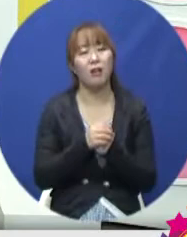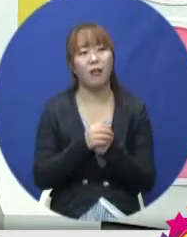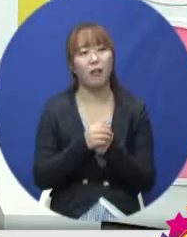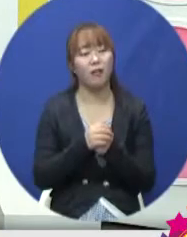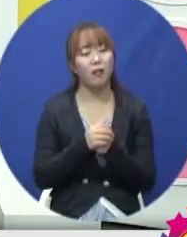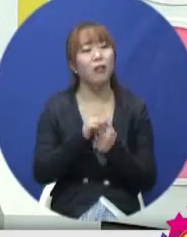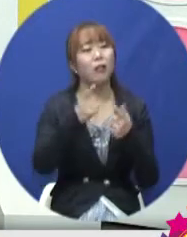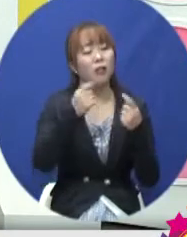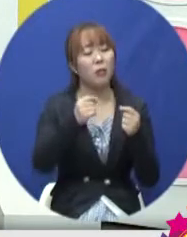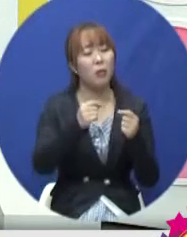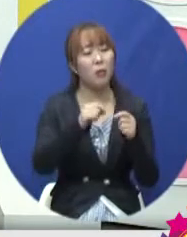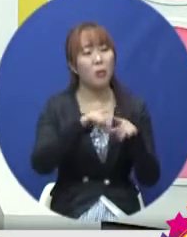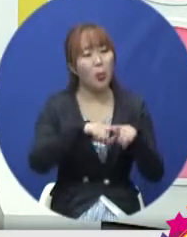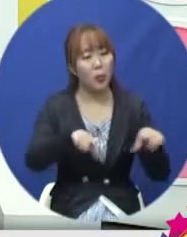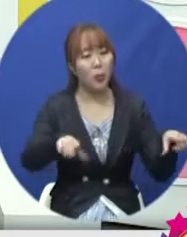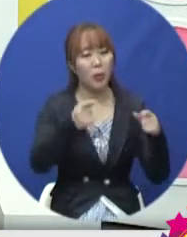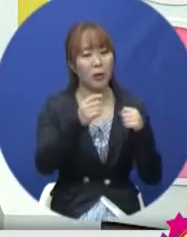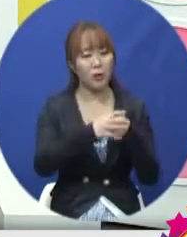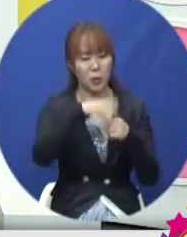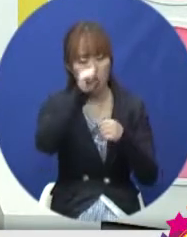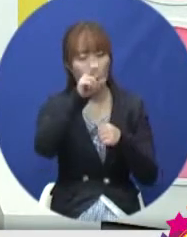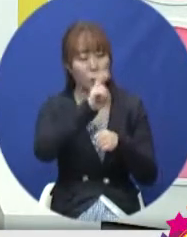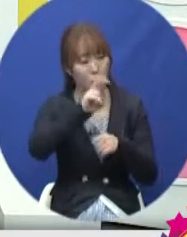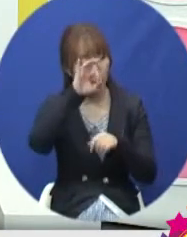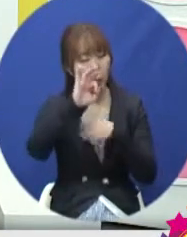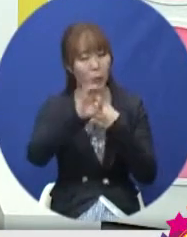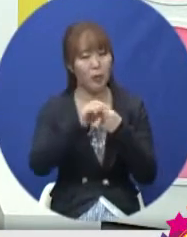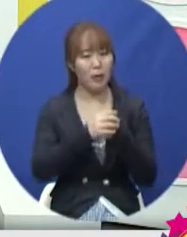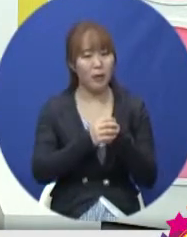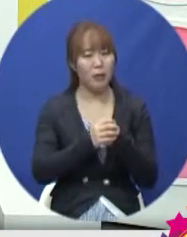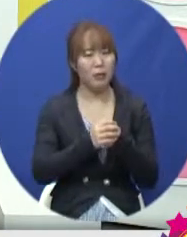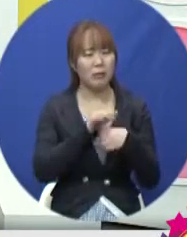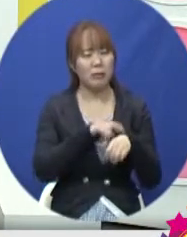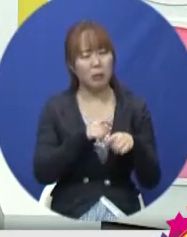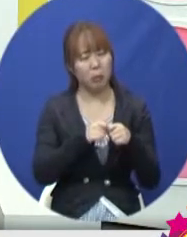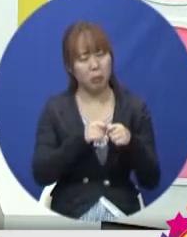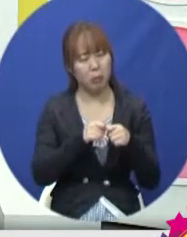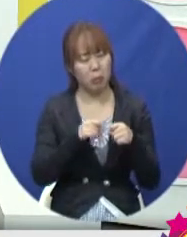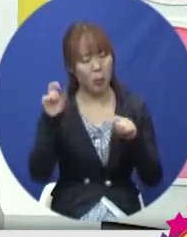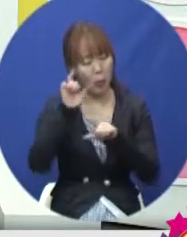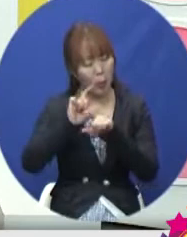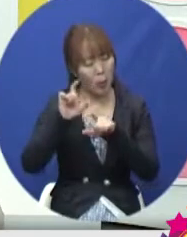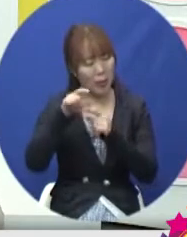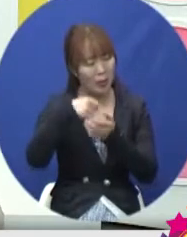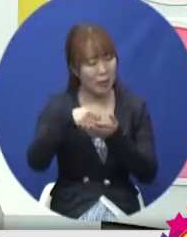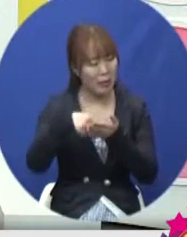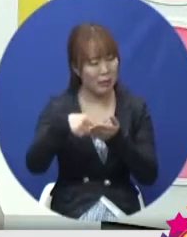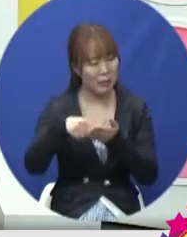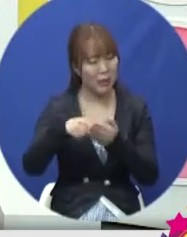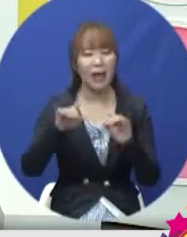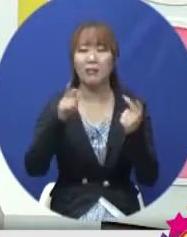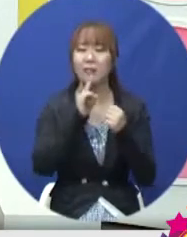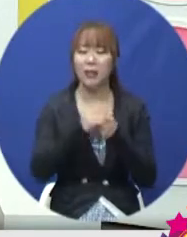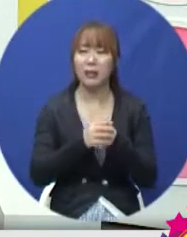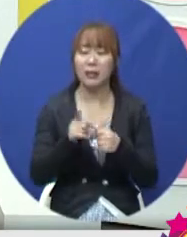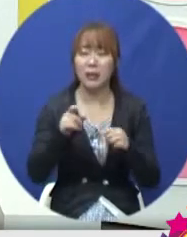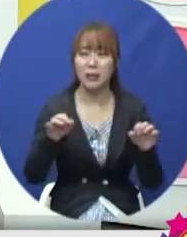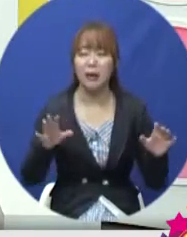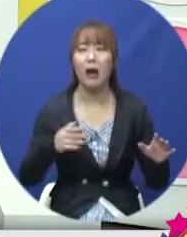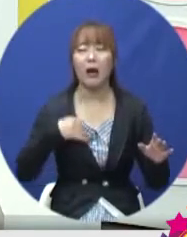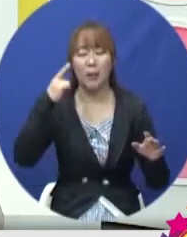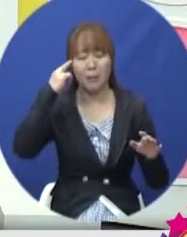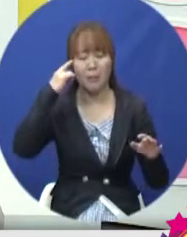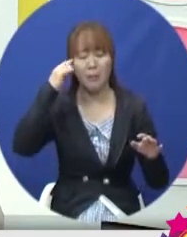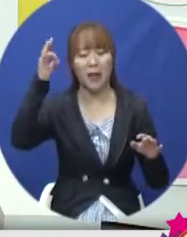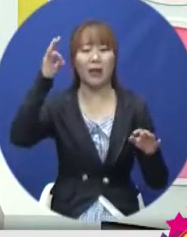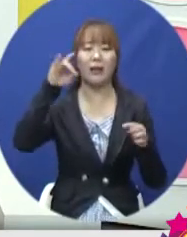그런 데서 보통 이렇게 그렇죠. 히트곡들도 그럼요. 몇 시간 며칠 고민해서 쓰시는 게 아니라 그러더라고요. 순간 딱.